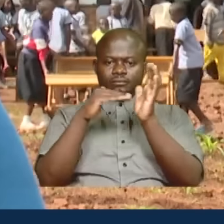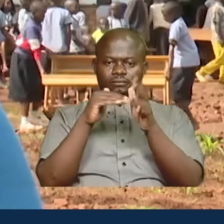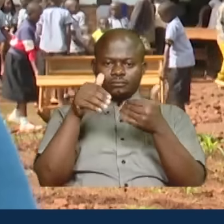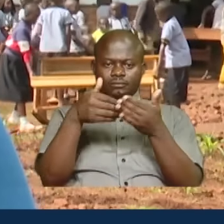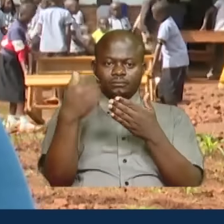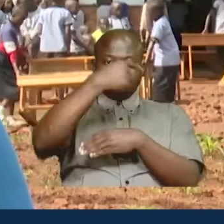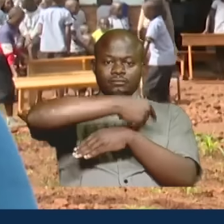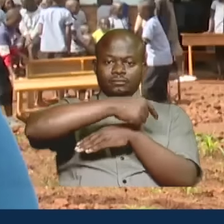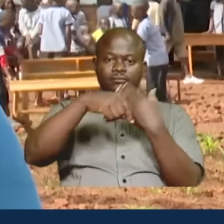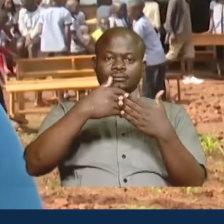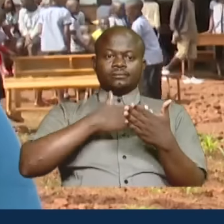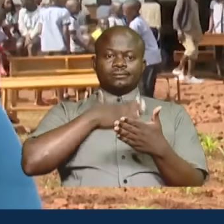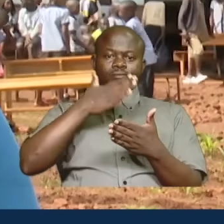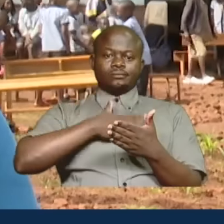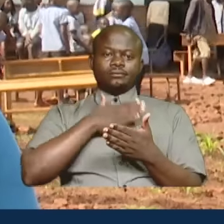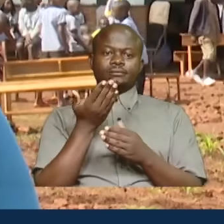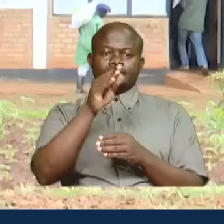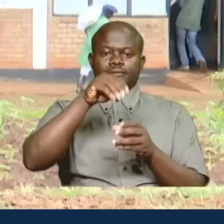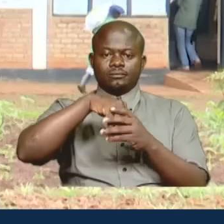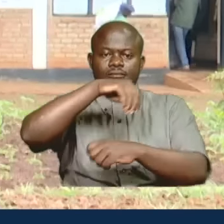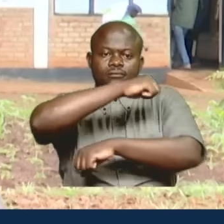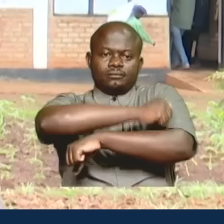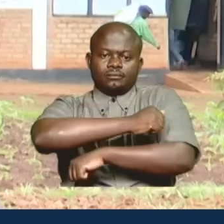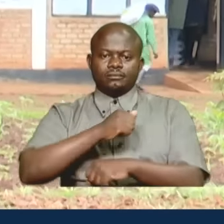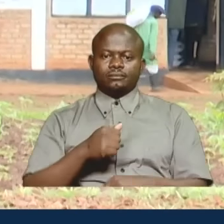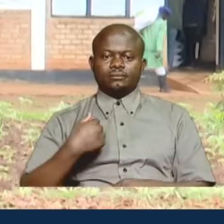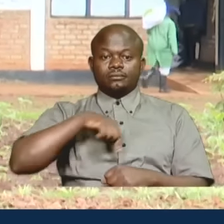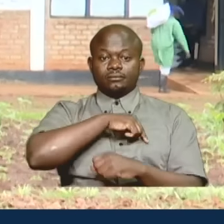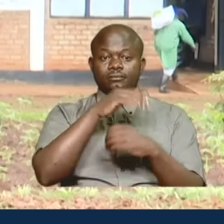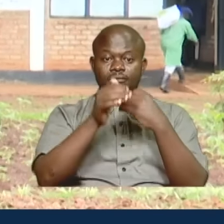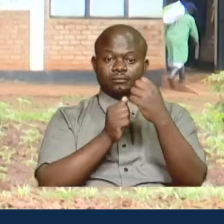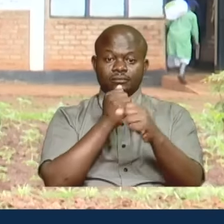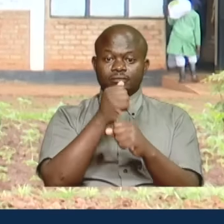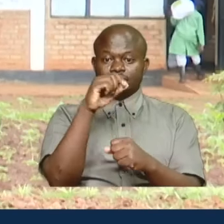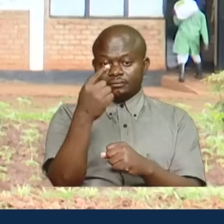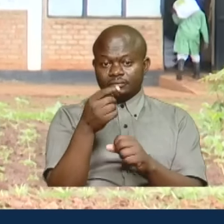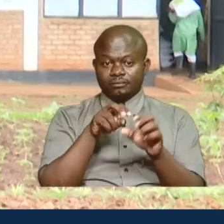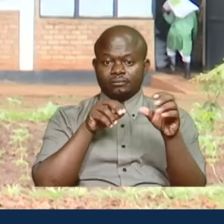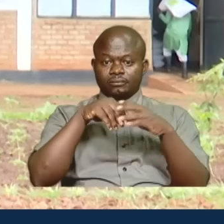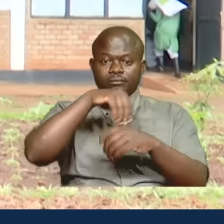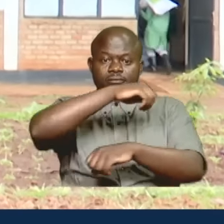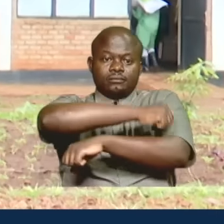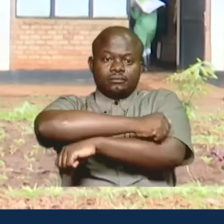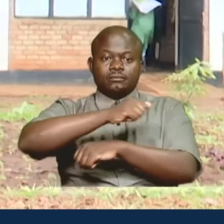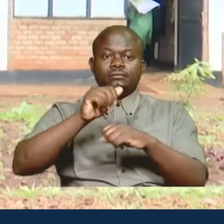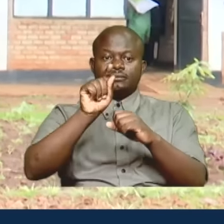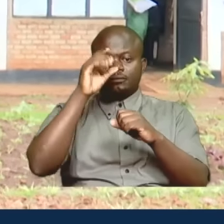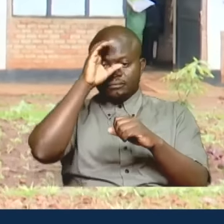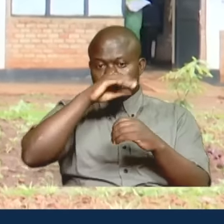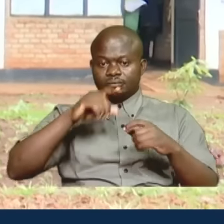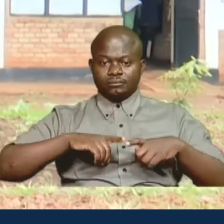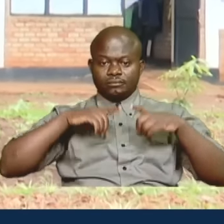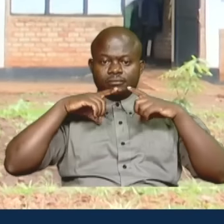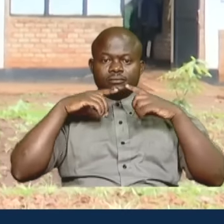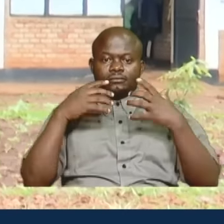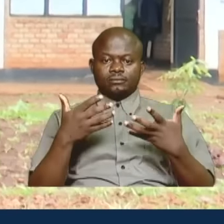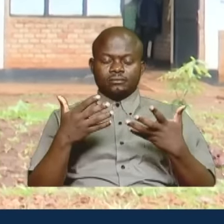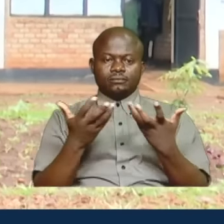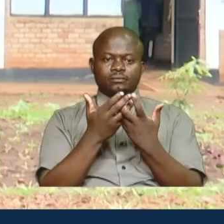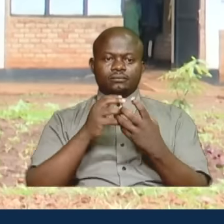munsi bishimiye kuba baragaruwe mu ishuri. Maze nk'umwaka umwe mvuye mu ishuri nyine nagiye gushaka imibereho bijyanye no